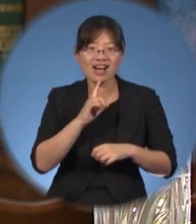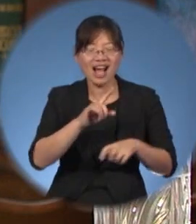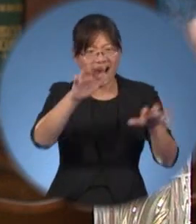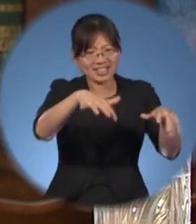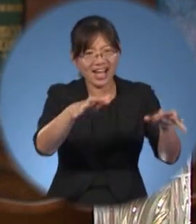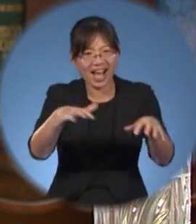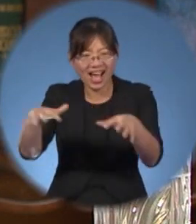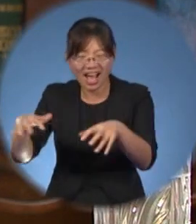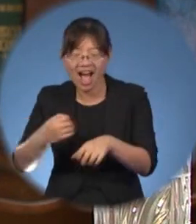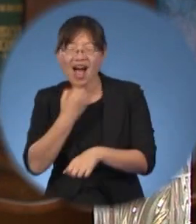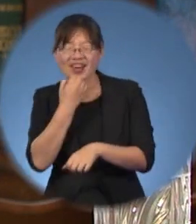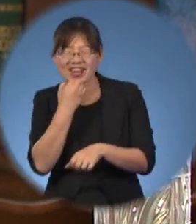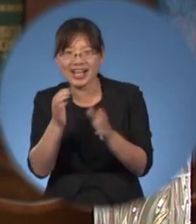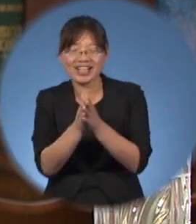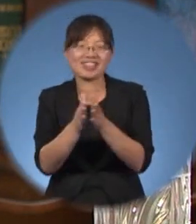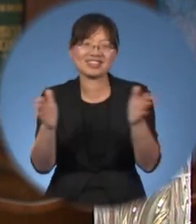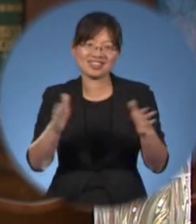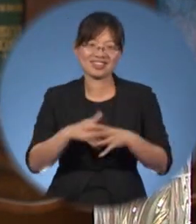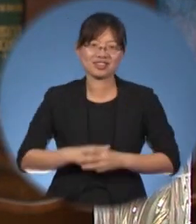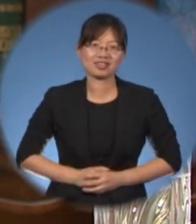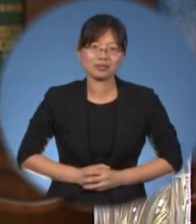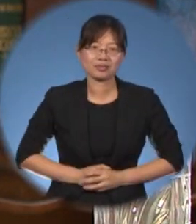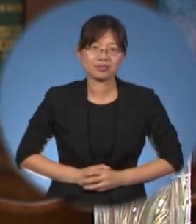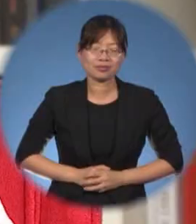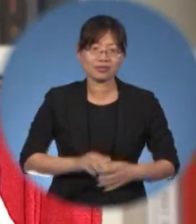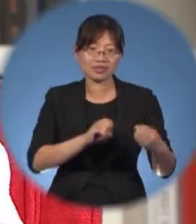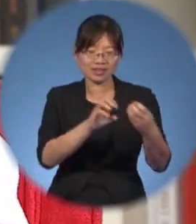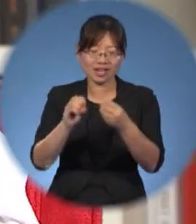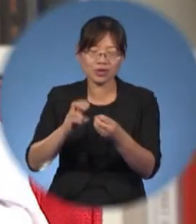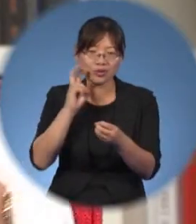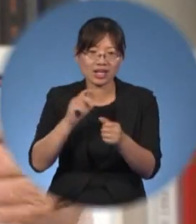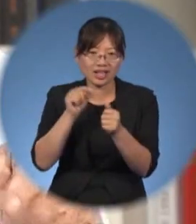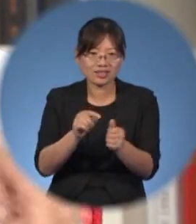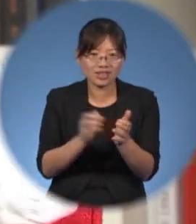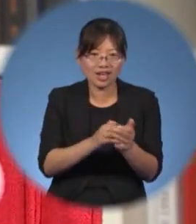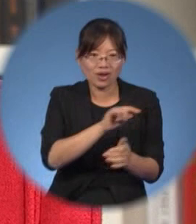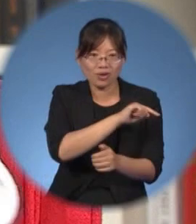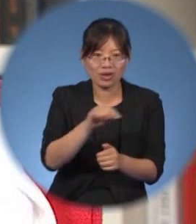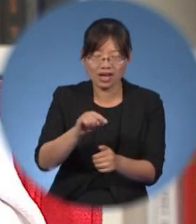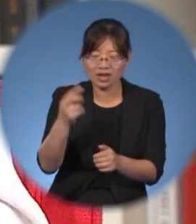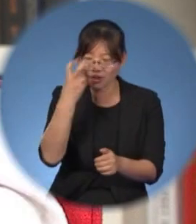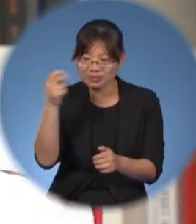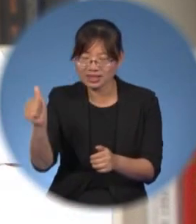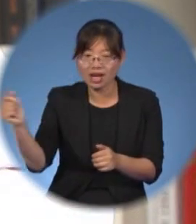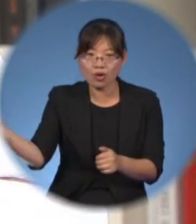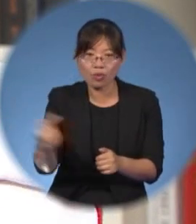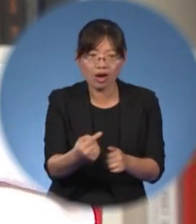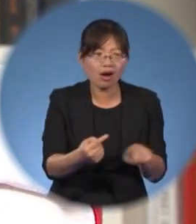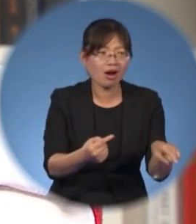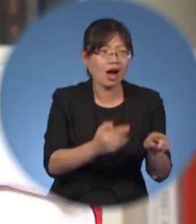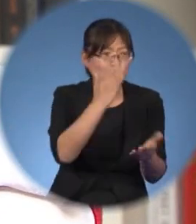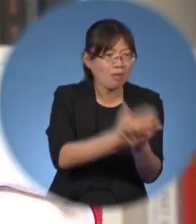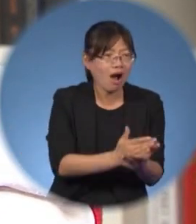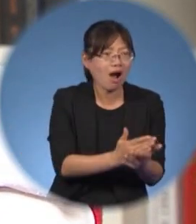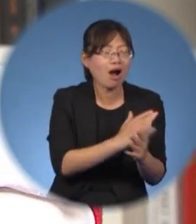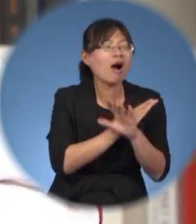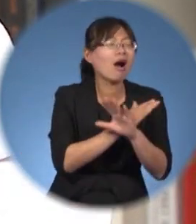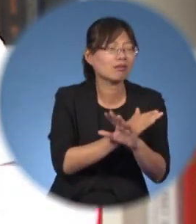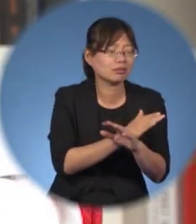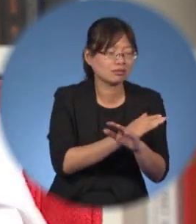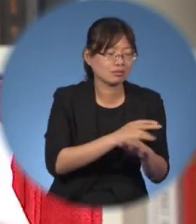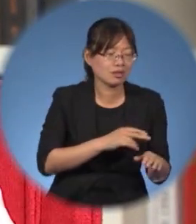야야야 뭐 막 웃기 시작한 거라. 그리고 얘기하고 이제 노래시키고 나오니까 여러분 딱 와가지고 그 왜 나가지 말라는데 나가냐 이